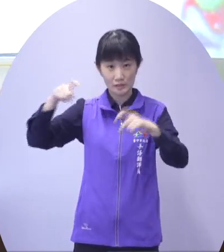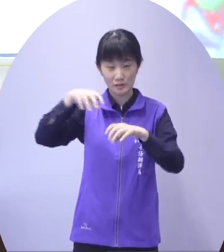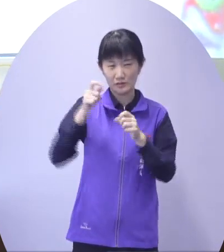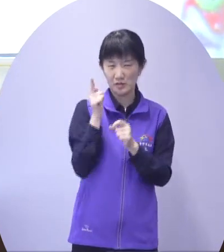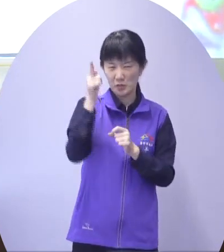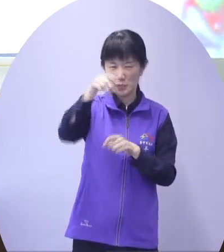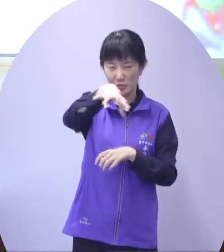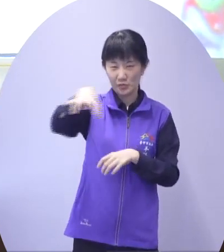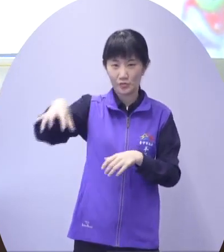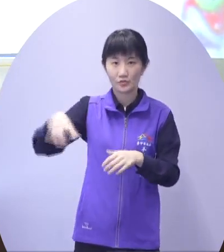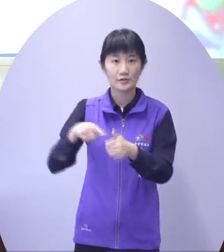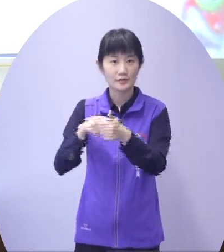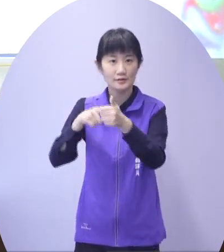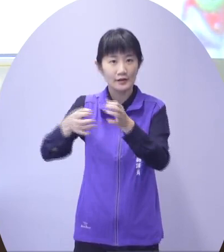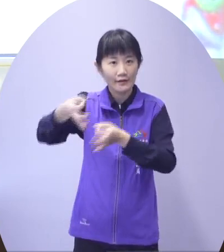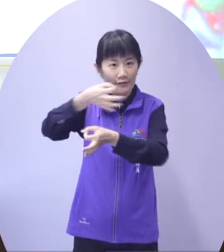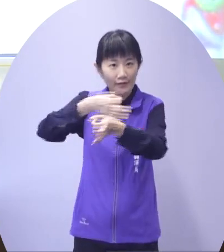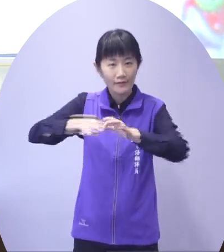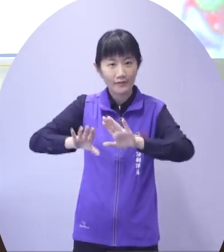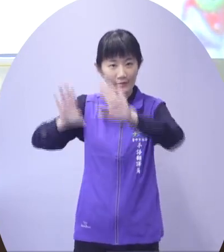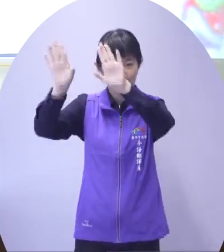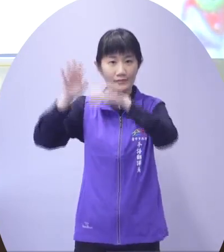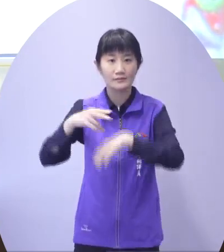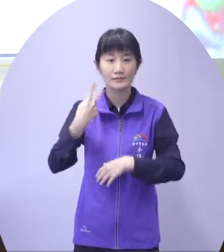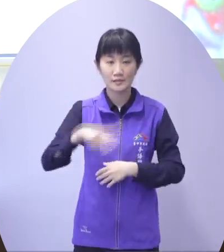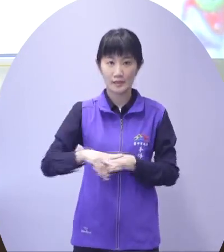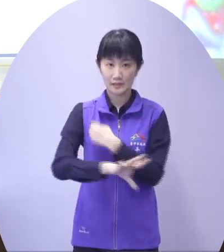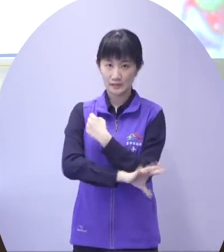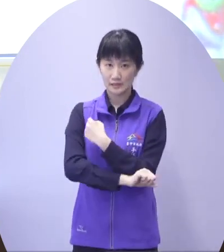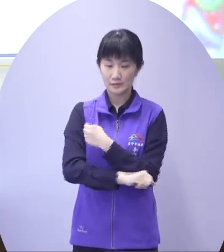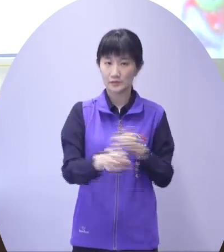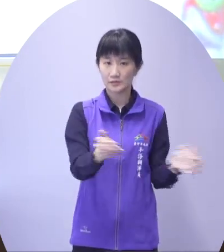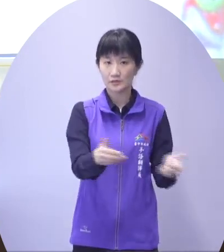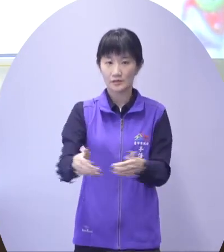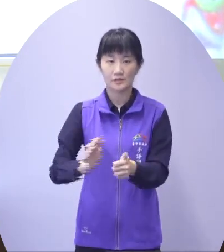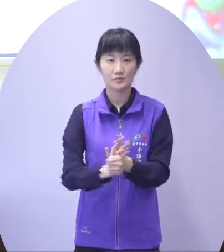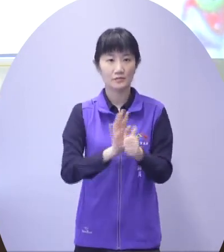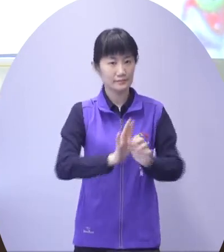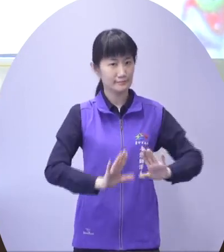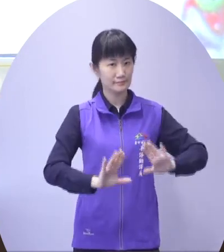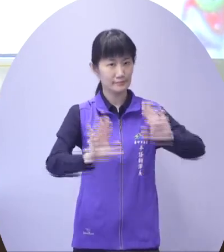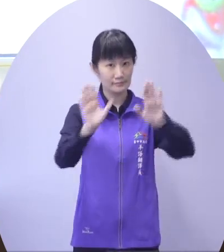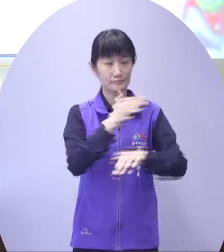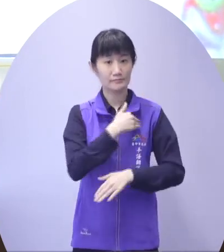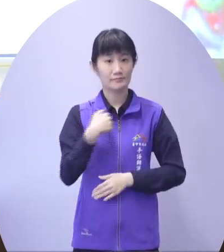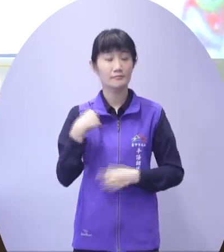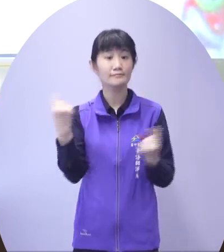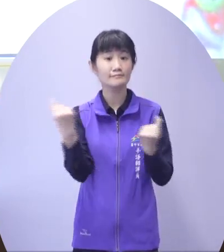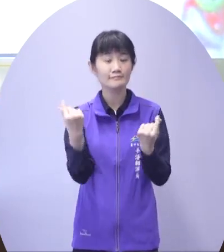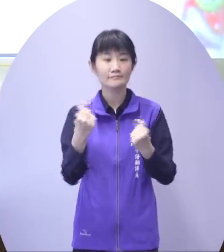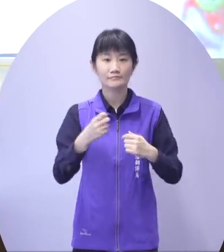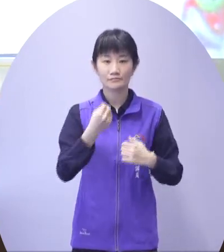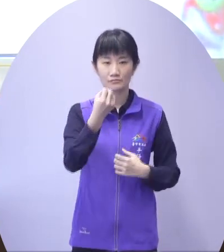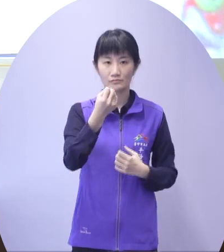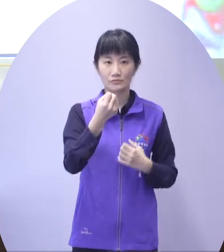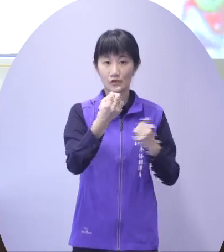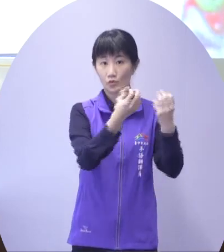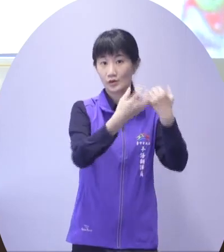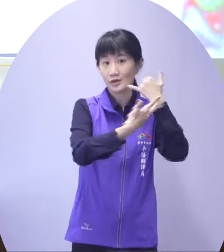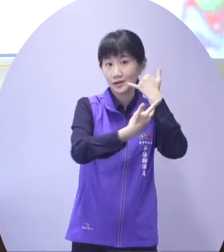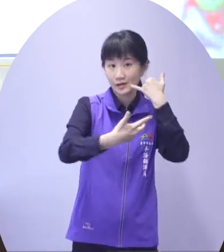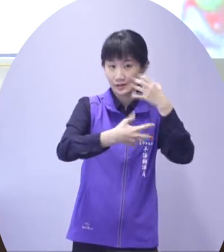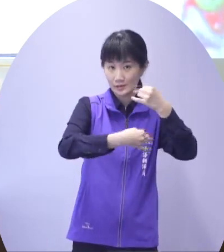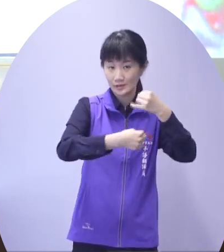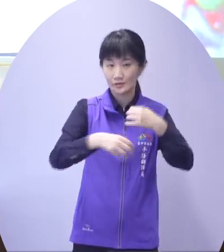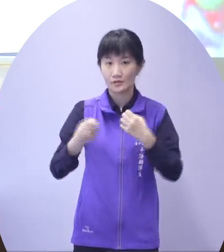外呢，也可以达到带动这个基础建设，譬如说像花海节、花坛节在